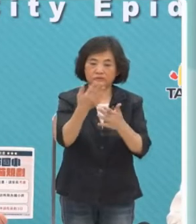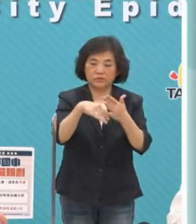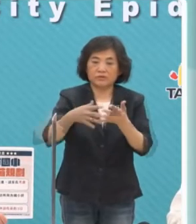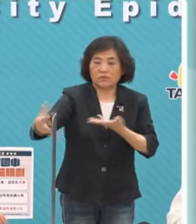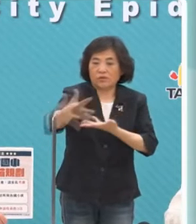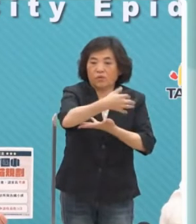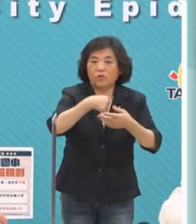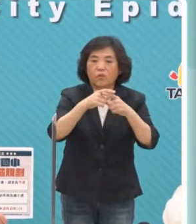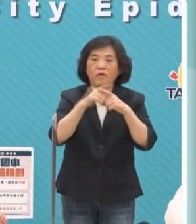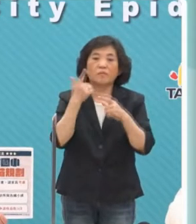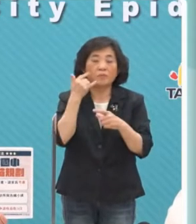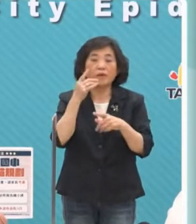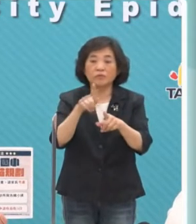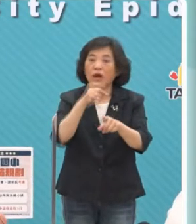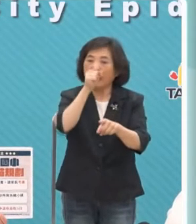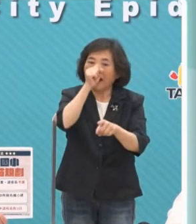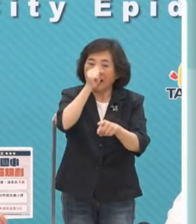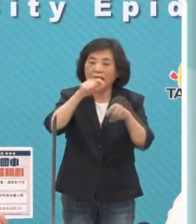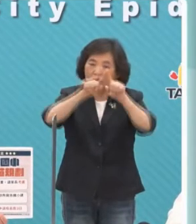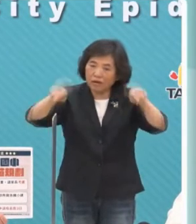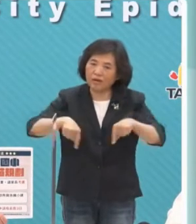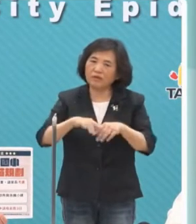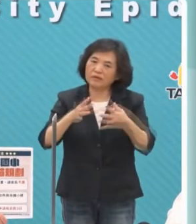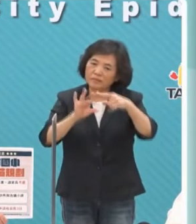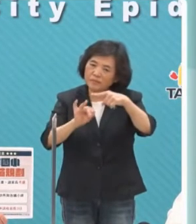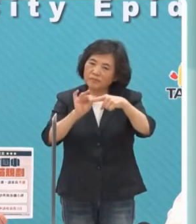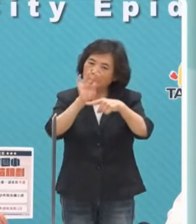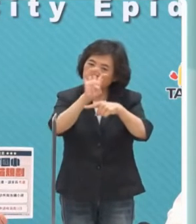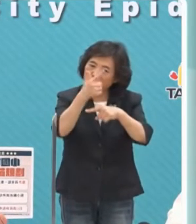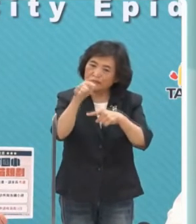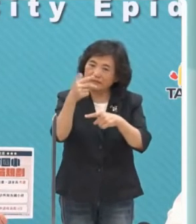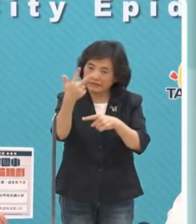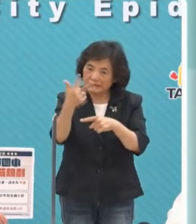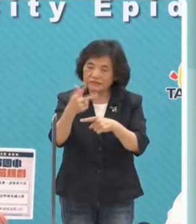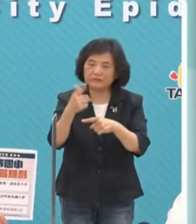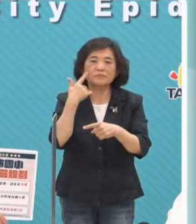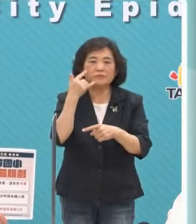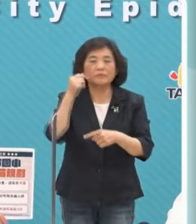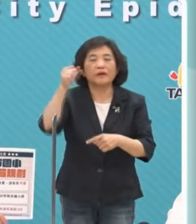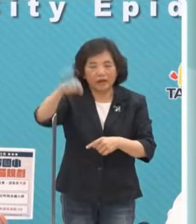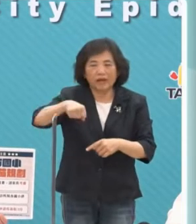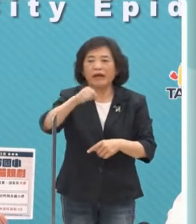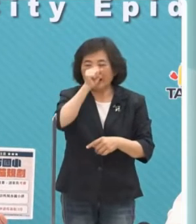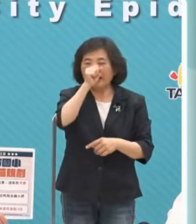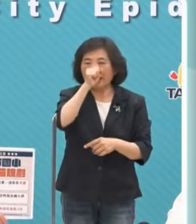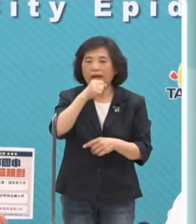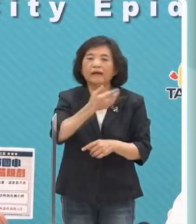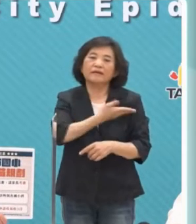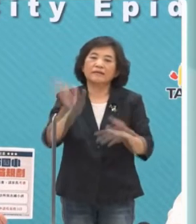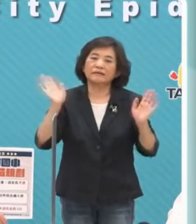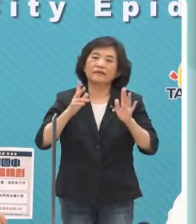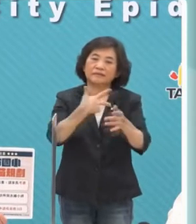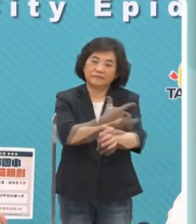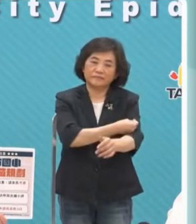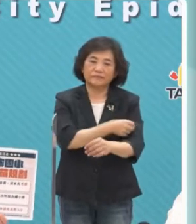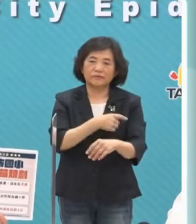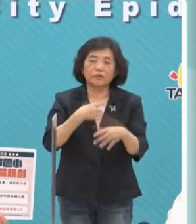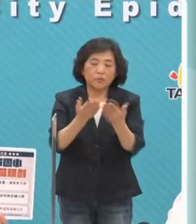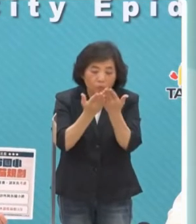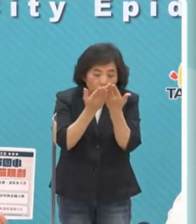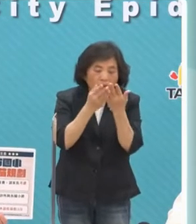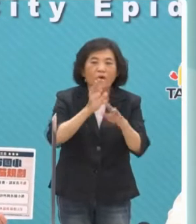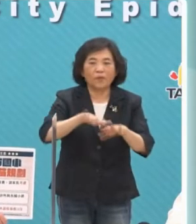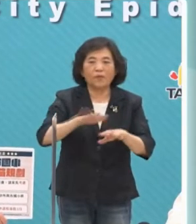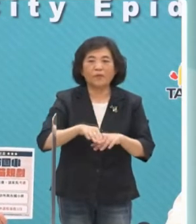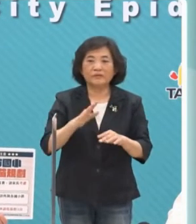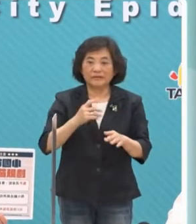这个家长有意愿的大概是46.7%。当然这个部分我们是作为一个参考，真